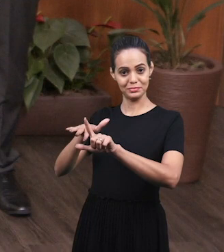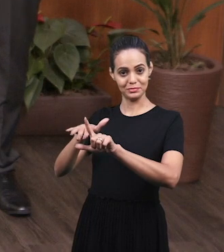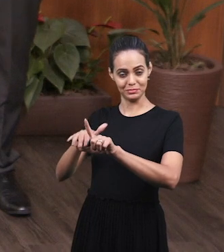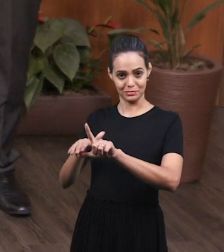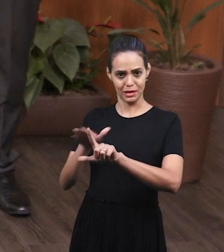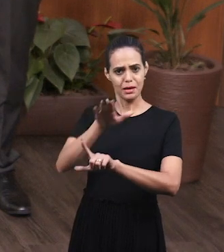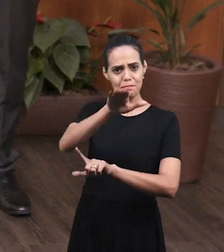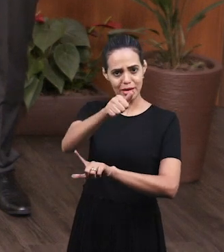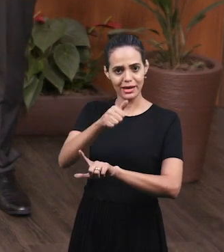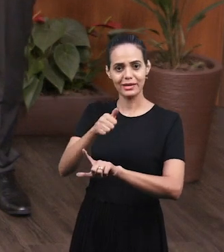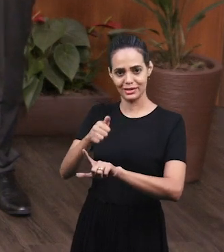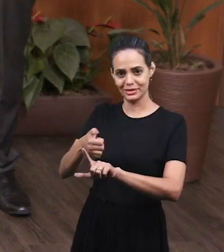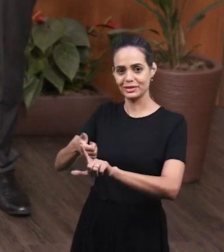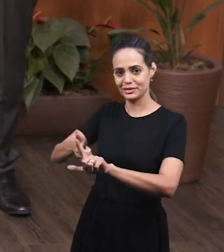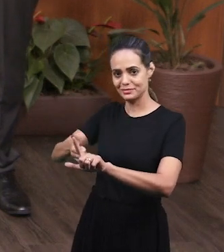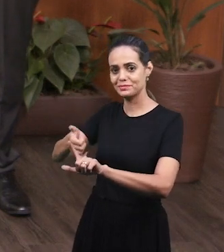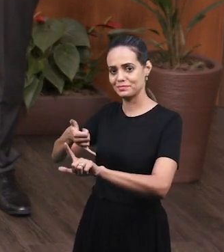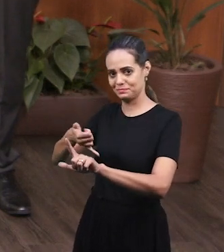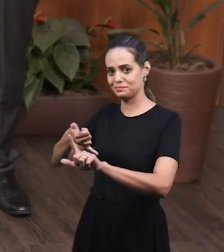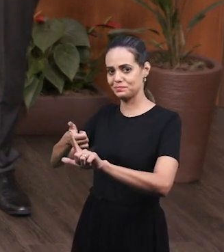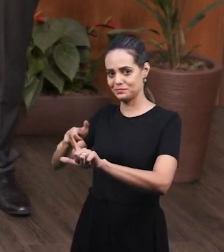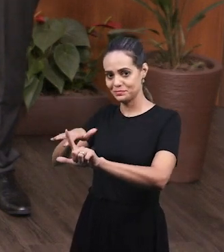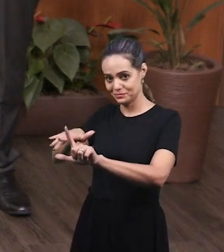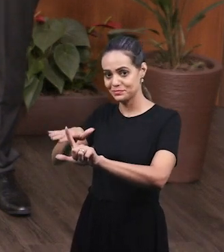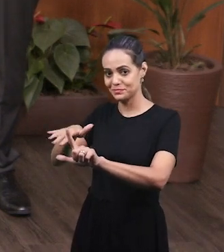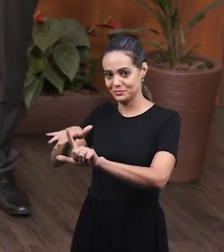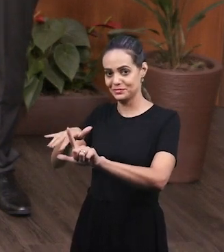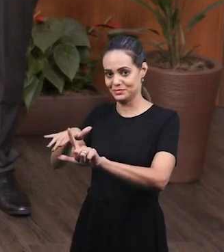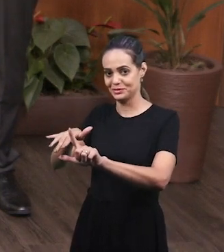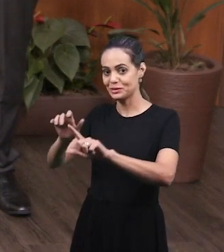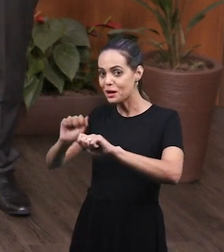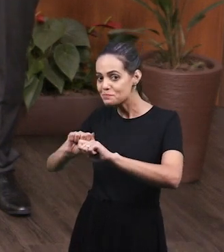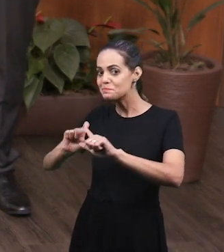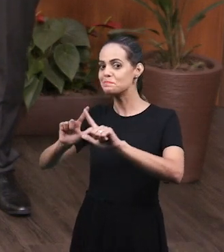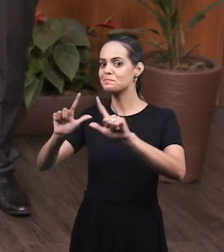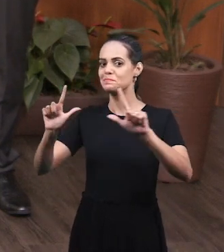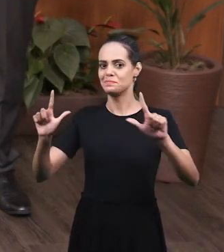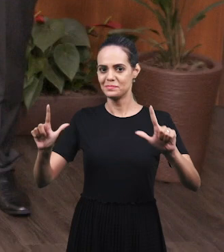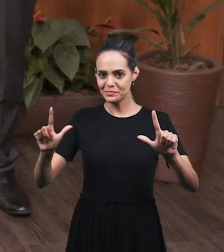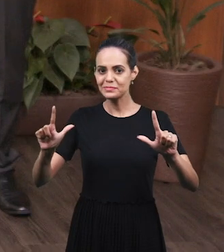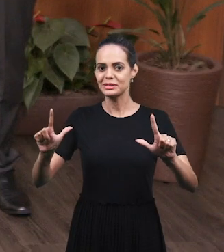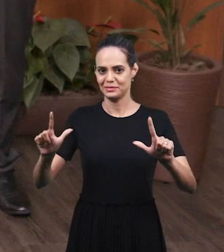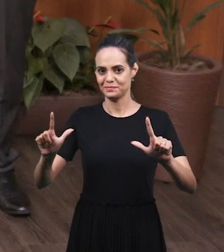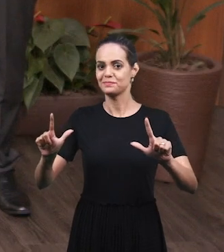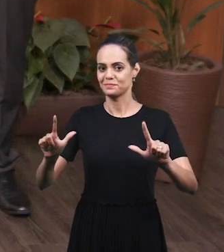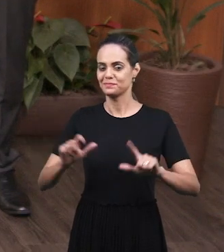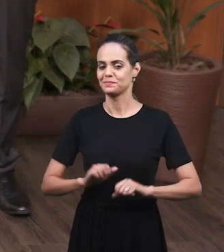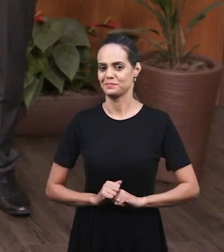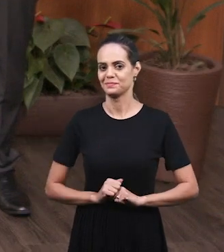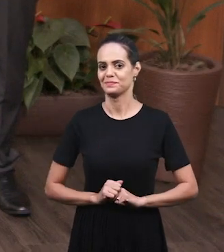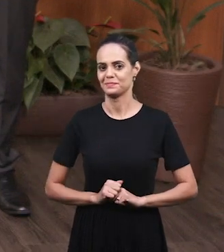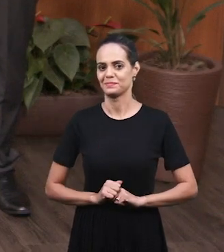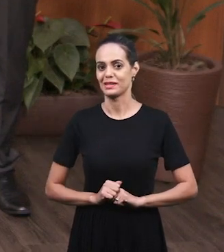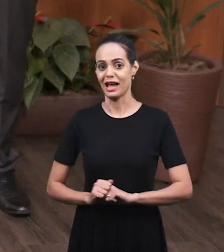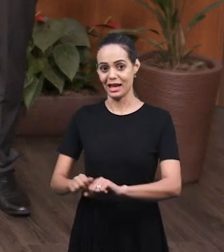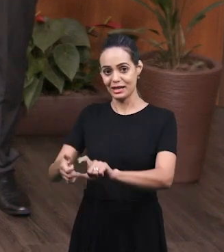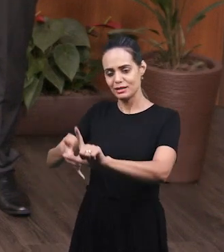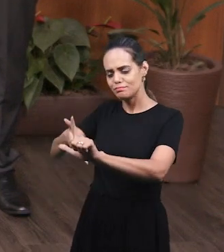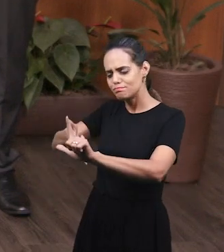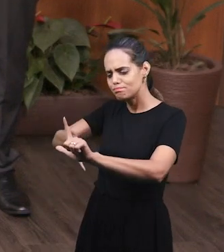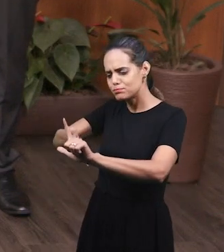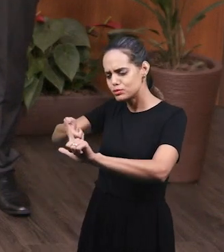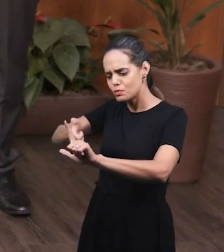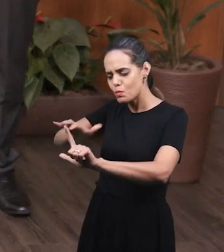le QR code. Vous pouvez approcher la caméra de votre smartphone vers ce code.